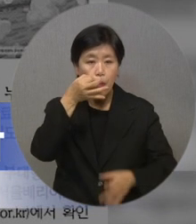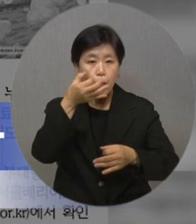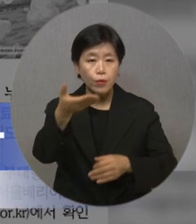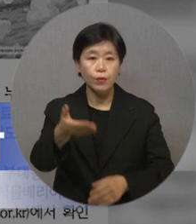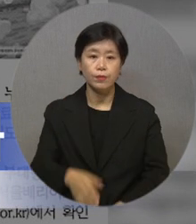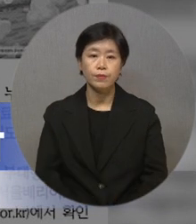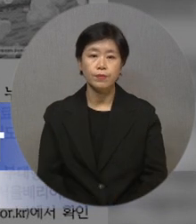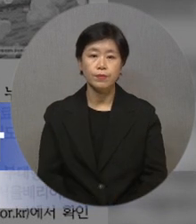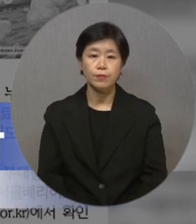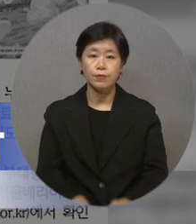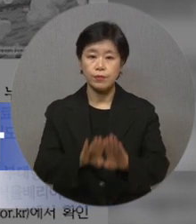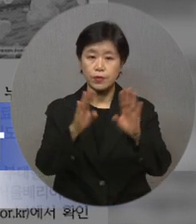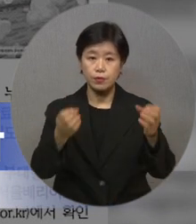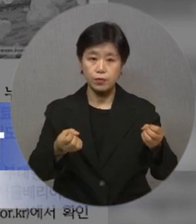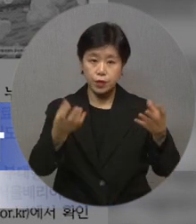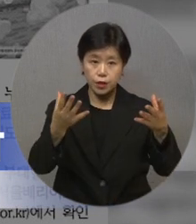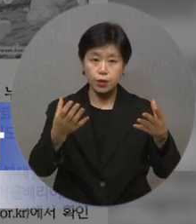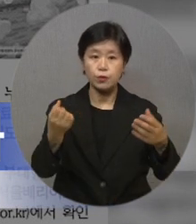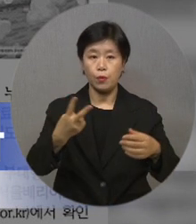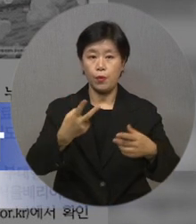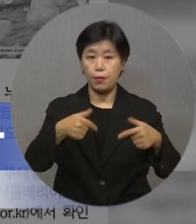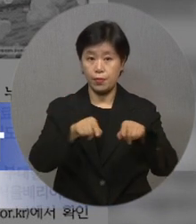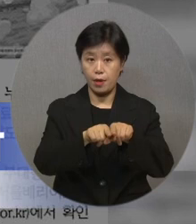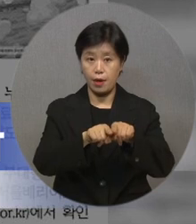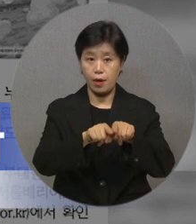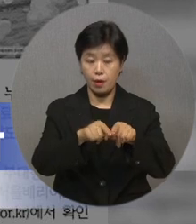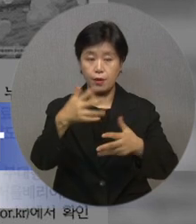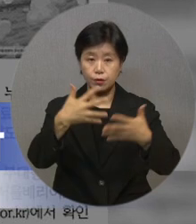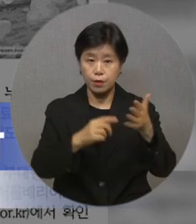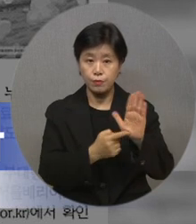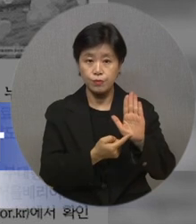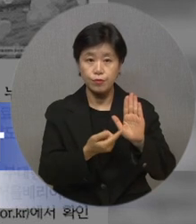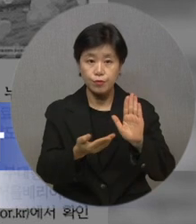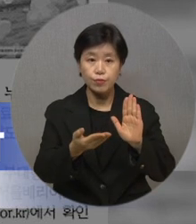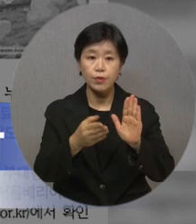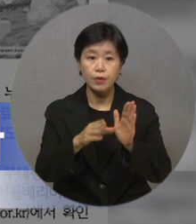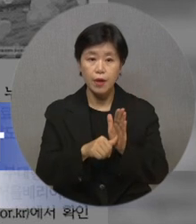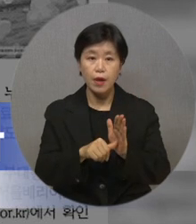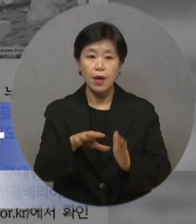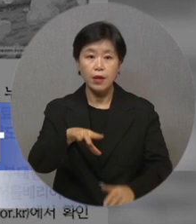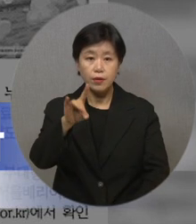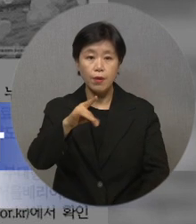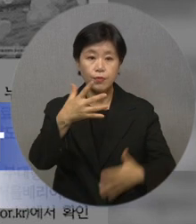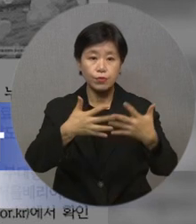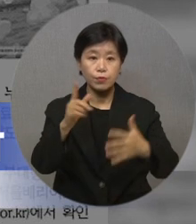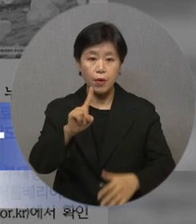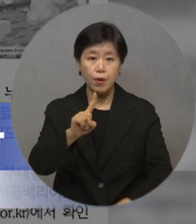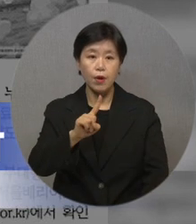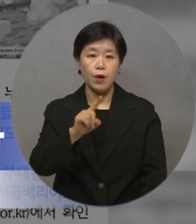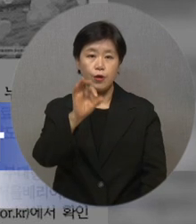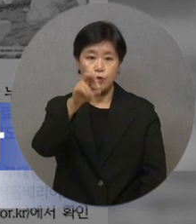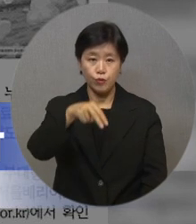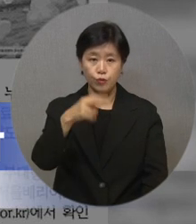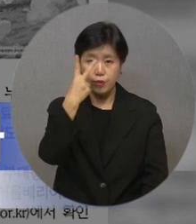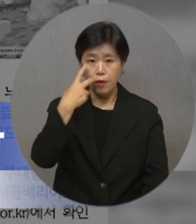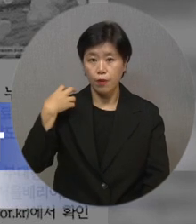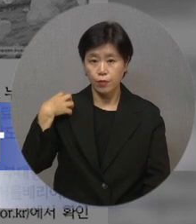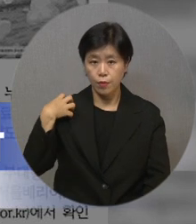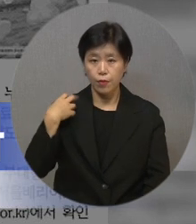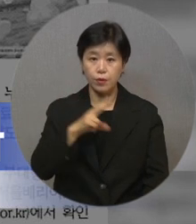상영되는데 개막식과 함께 상용되는 개막 자에는 유현목 감독 작품인 수학여행이 상영될